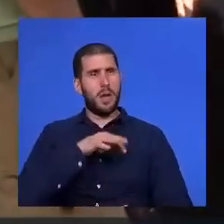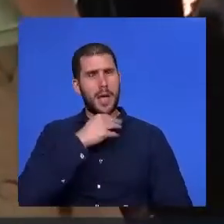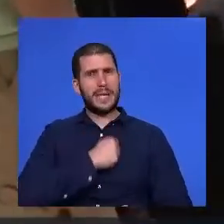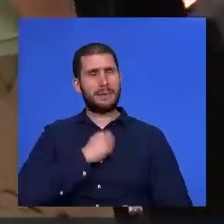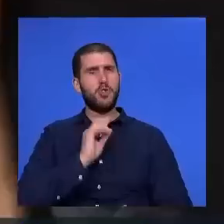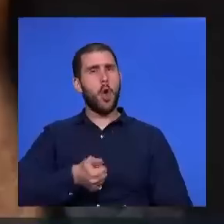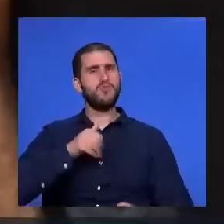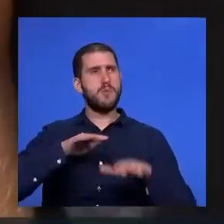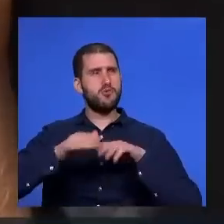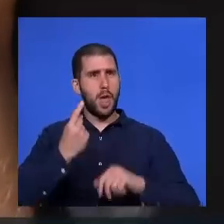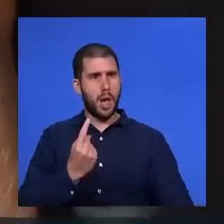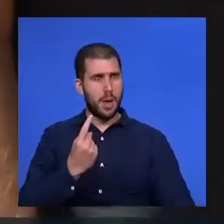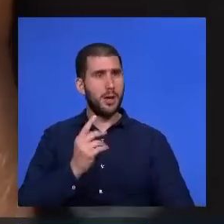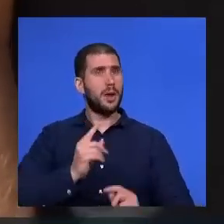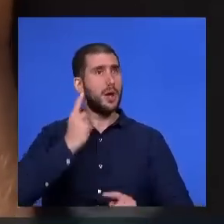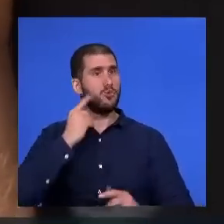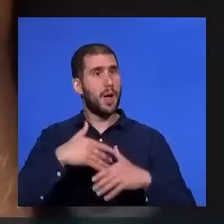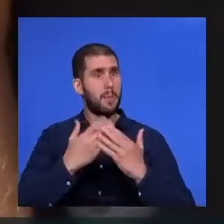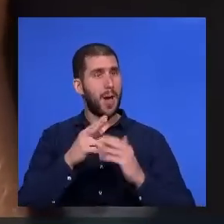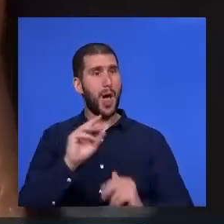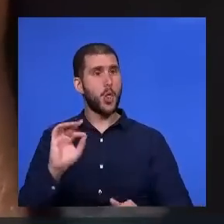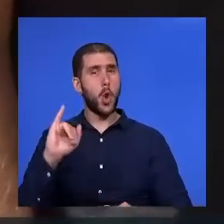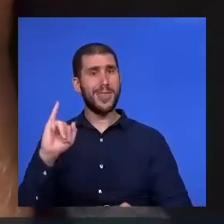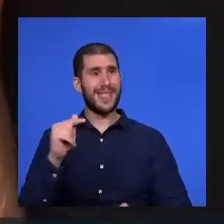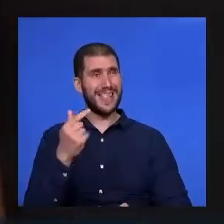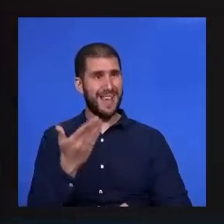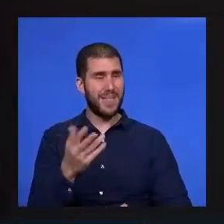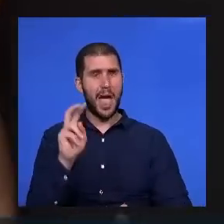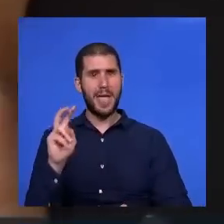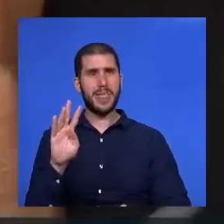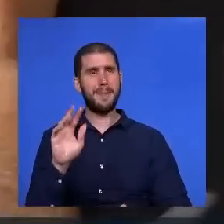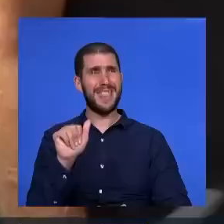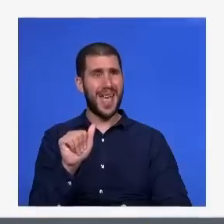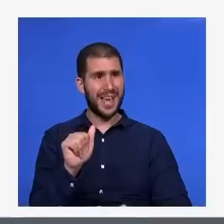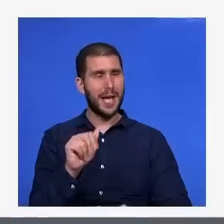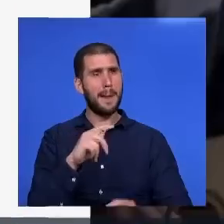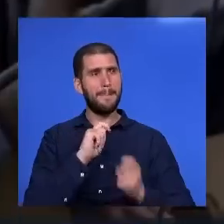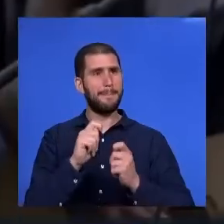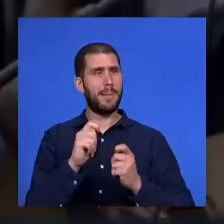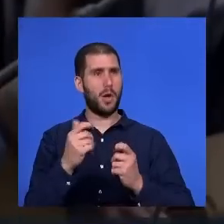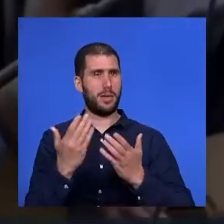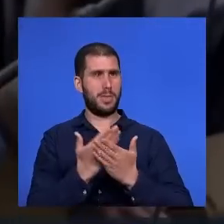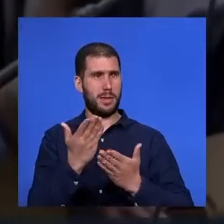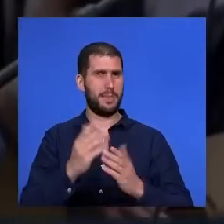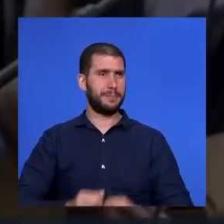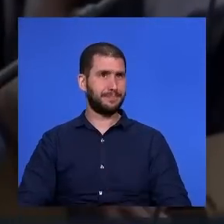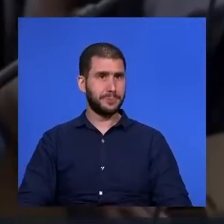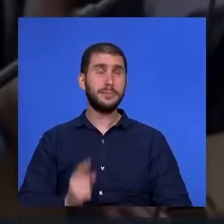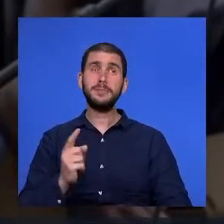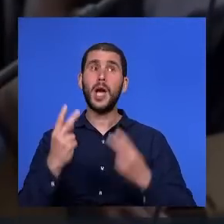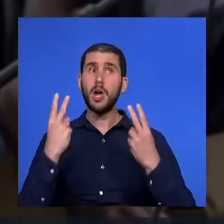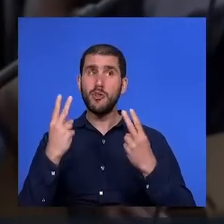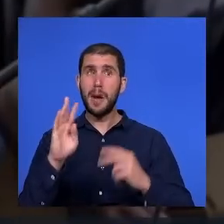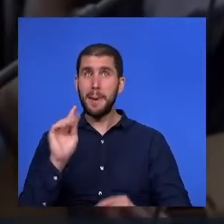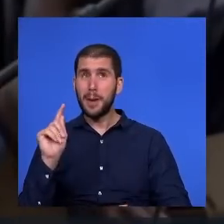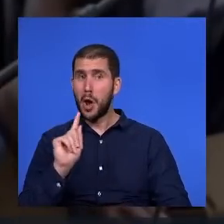מראש הממשלה. כך נשמעה הבוקר אחותו של יונתן גפן, ענת בן ארי, בריאיון לכאן תרבות. זה חשוב שנתניהו